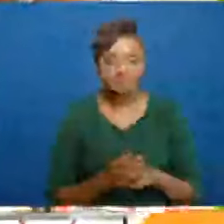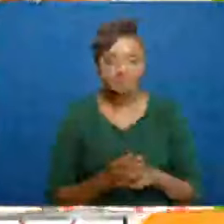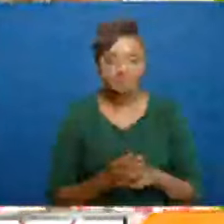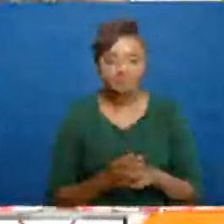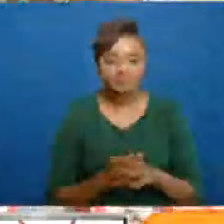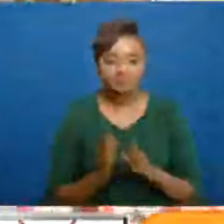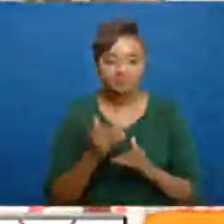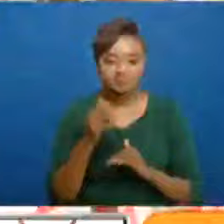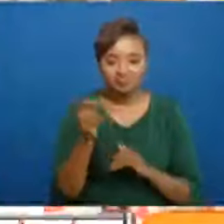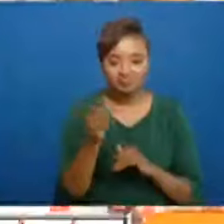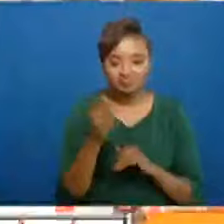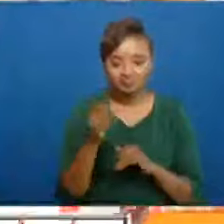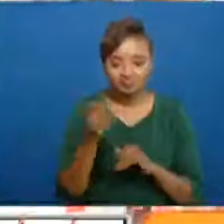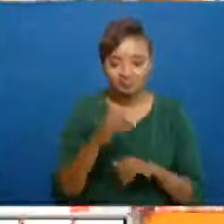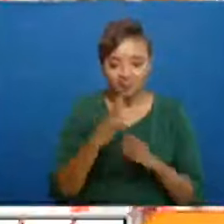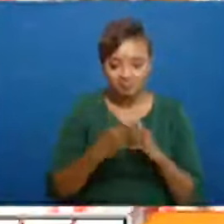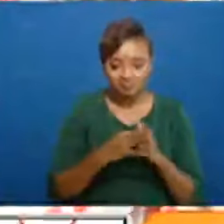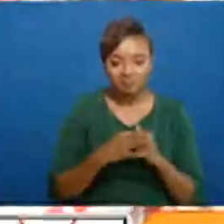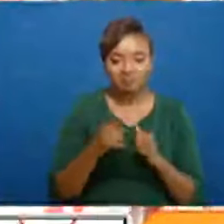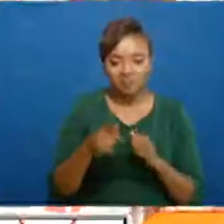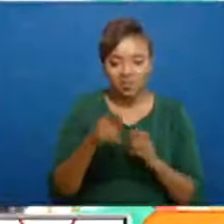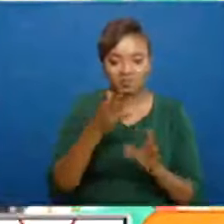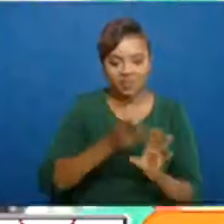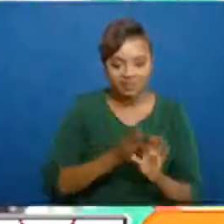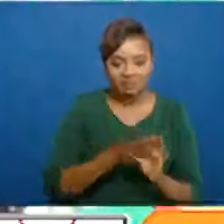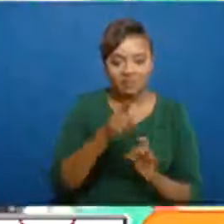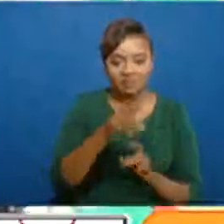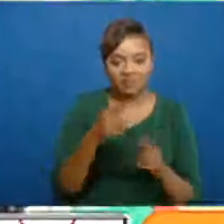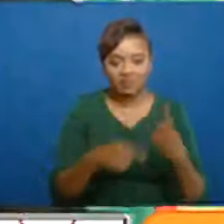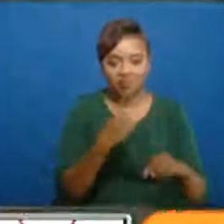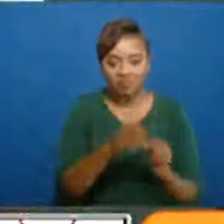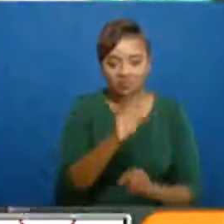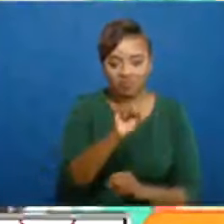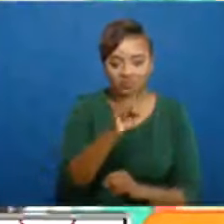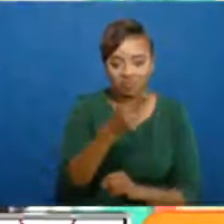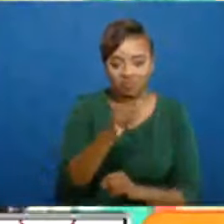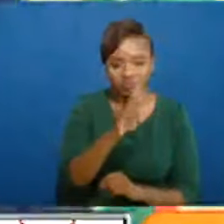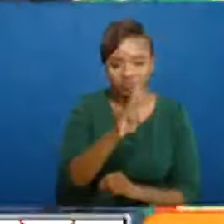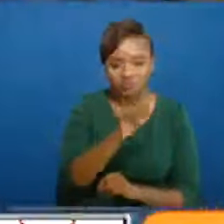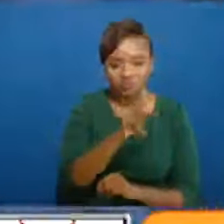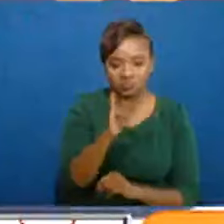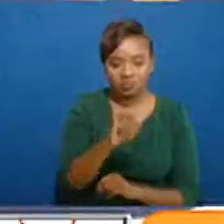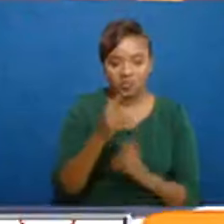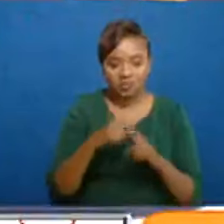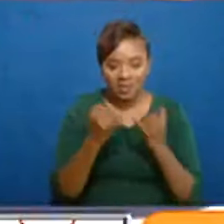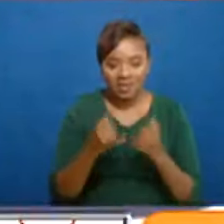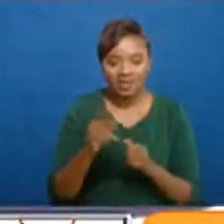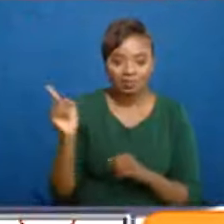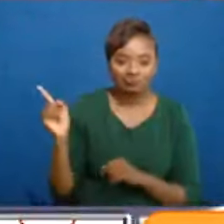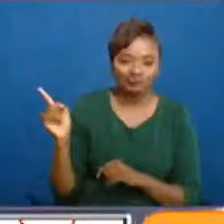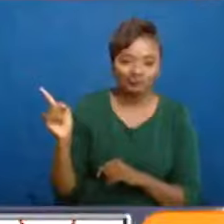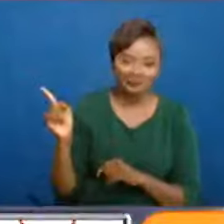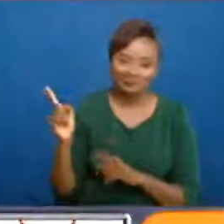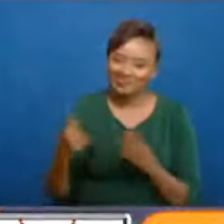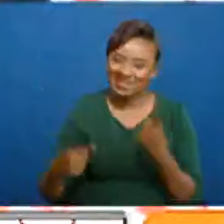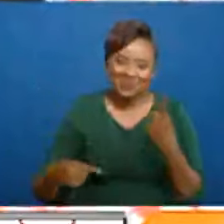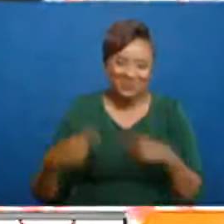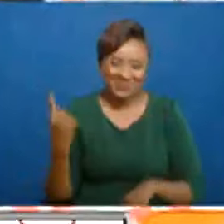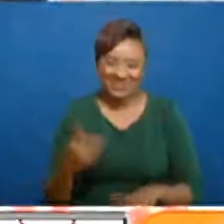Baada ya miezi minane ya ubashiri kwenye shabiki.com, hatimaye shilingi milioni 4.4 kwenye shabiki